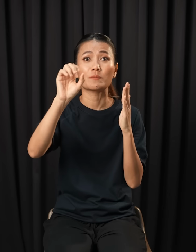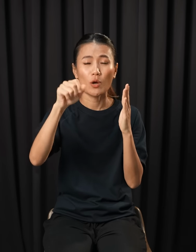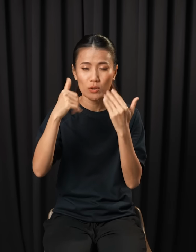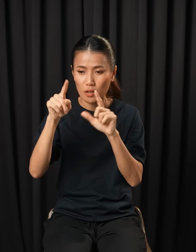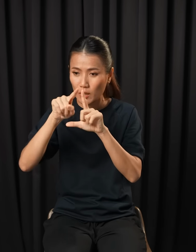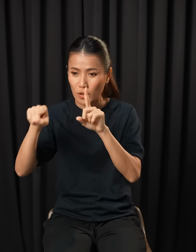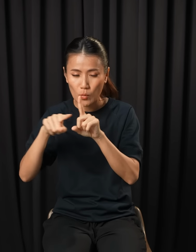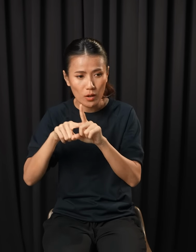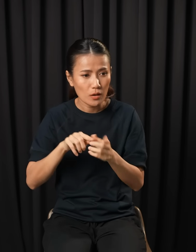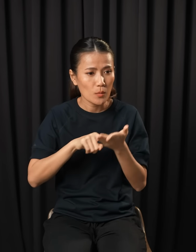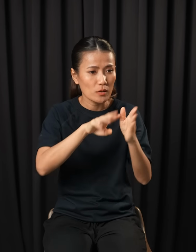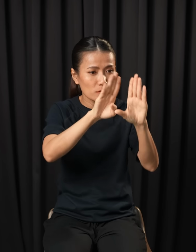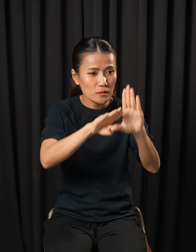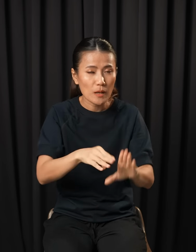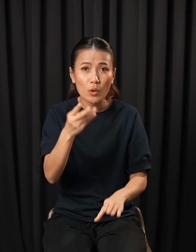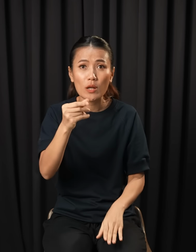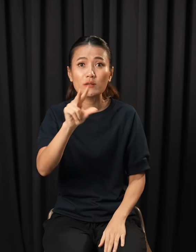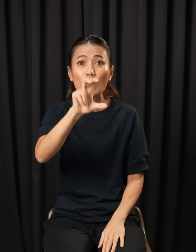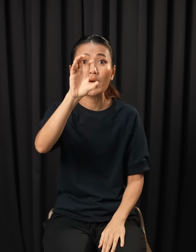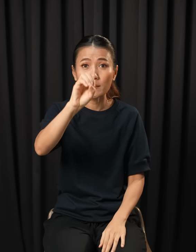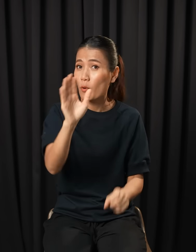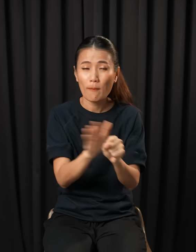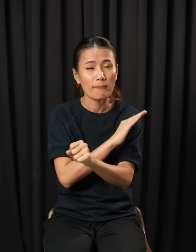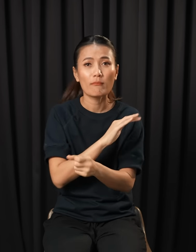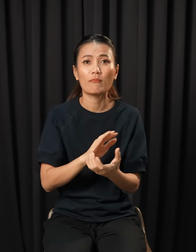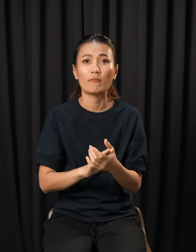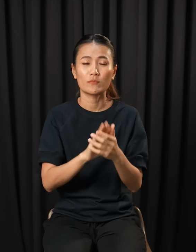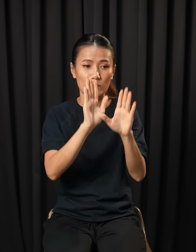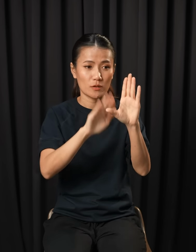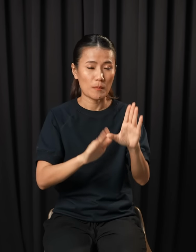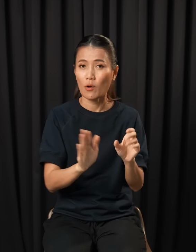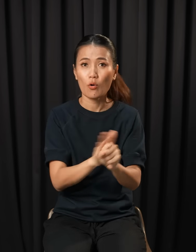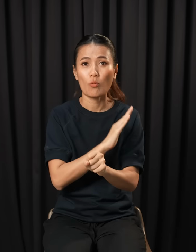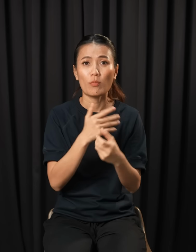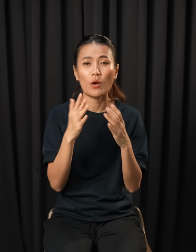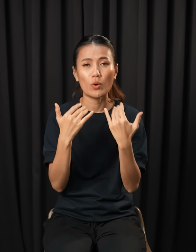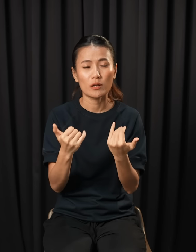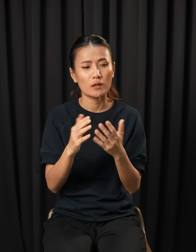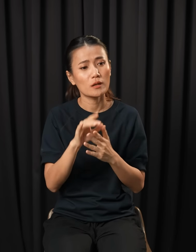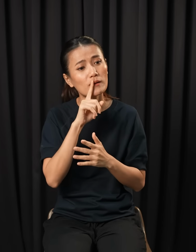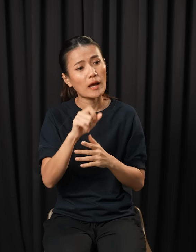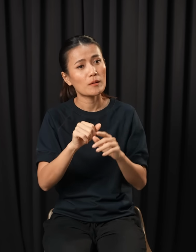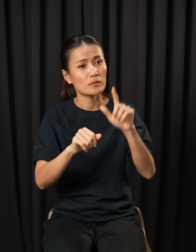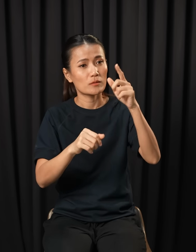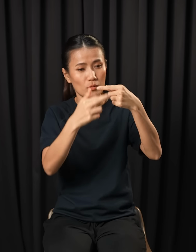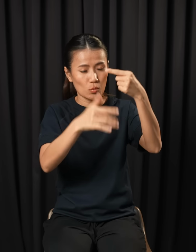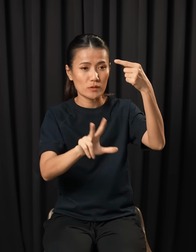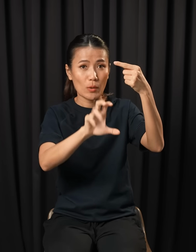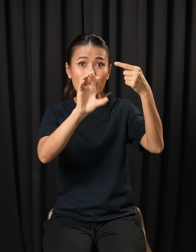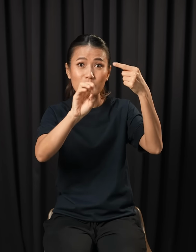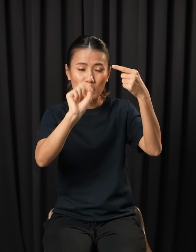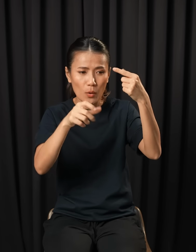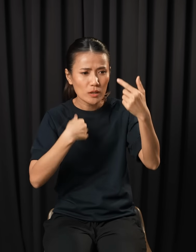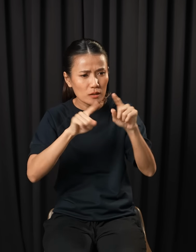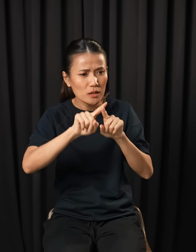ใน350เขต ครับ ครั้งที่แล้วเราส่งลงทั้งหมดเท่าไหร่ในนามอนาคตใหม่ คราวที่แล้วครบ350 ในครบ350เ